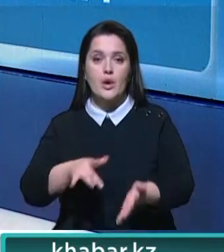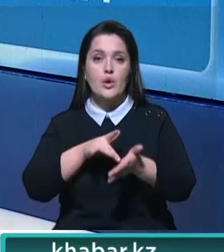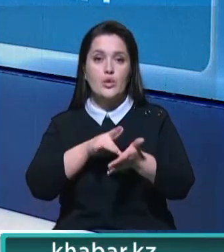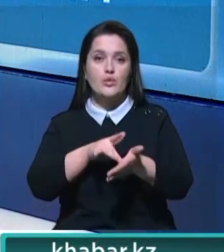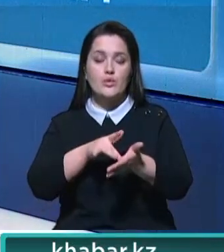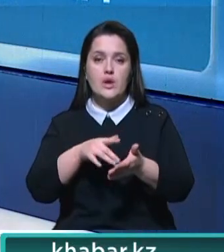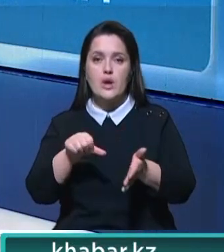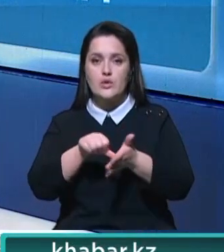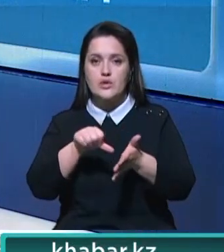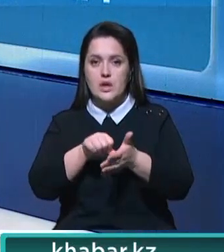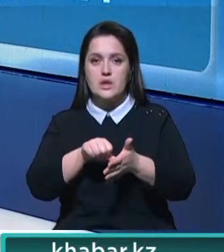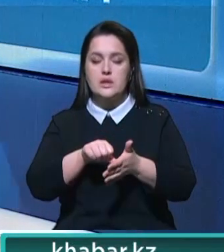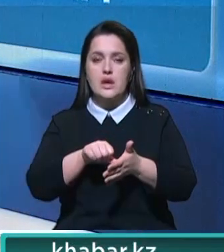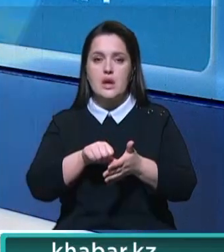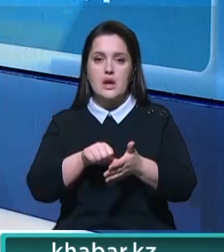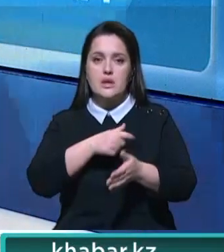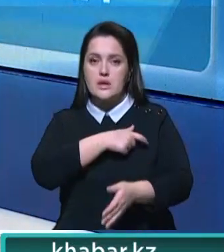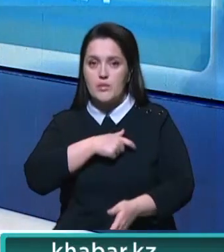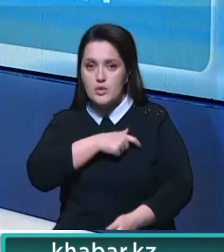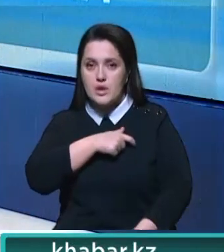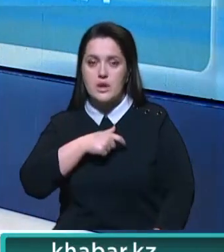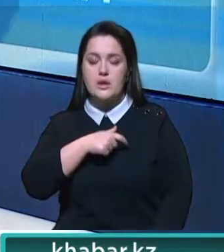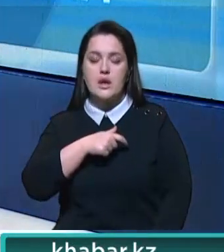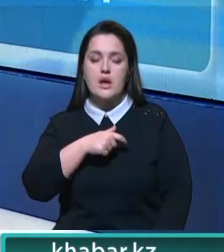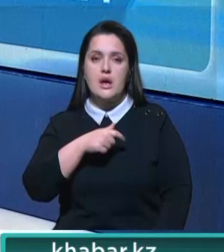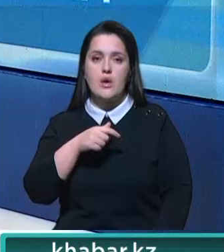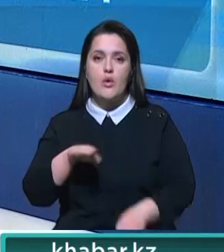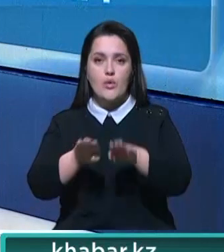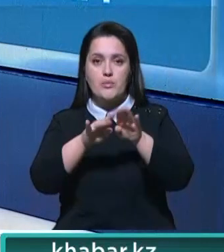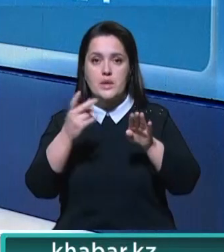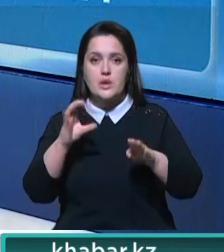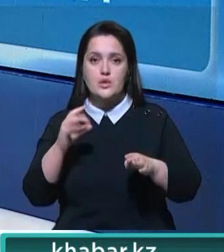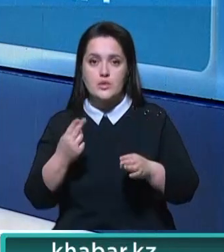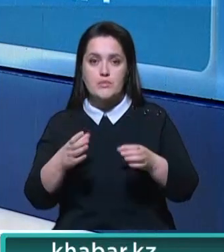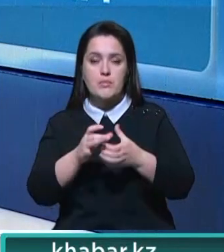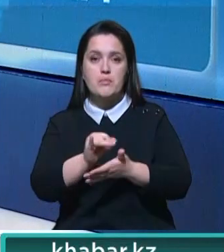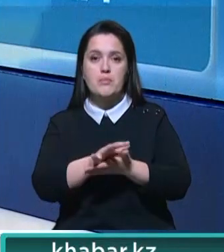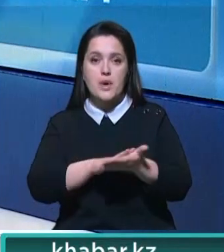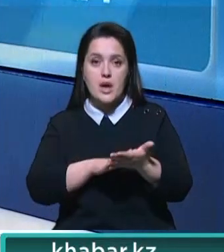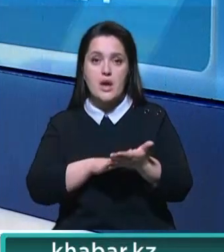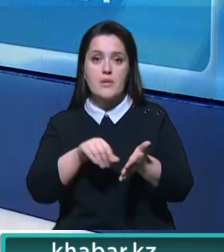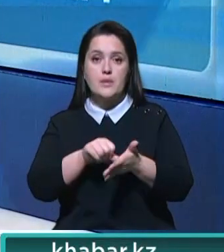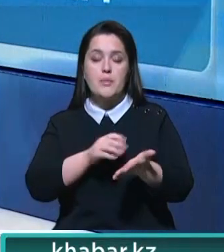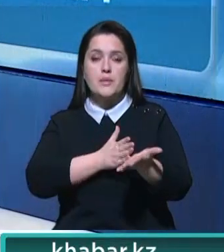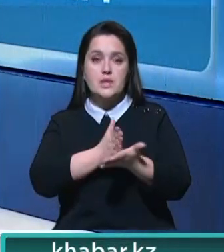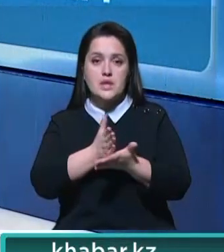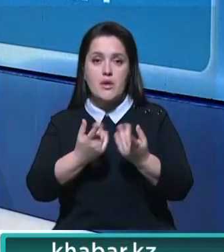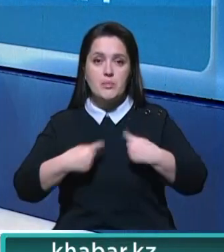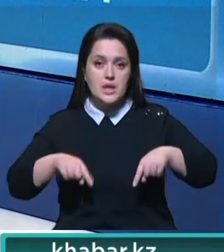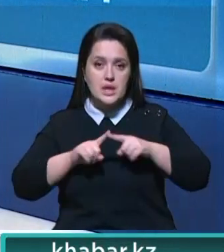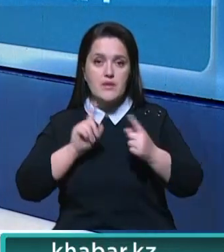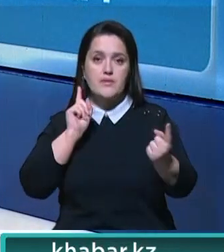Предвыборный тур с участием кандидатов в депутаты от Общенациональной социал-демократической партии продолжается. Сегодня представители